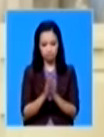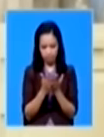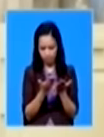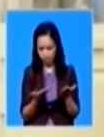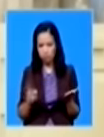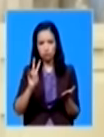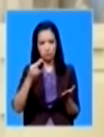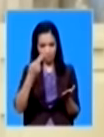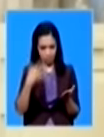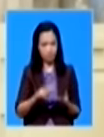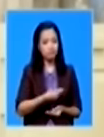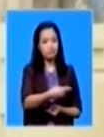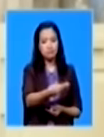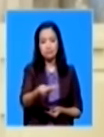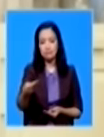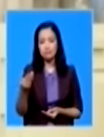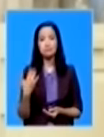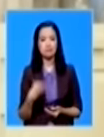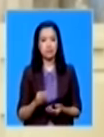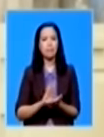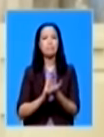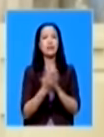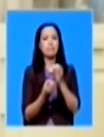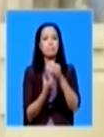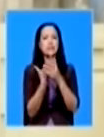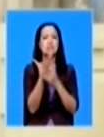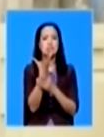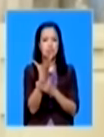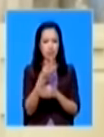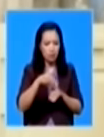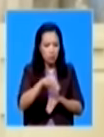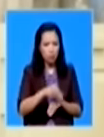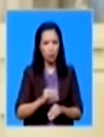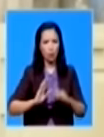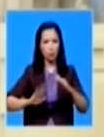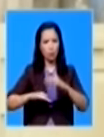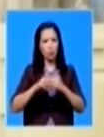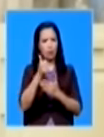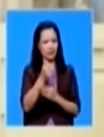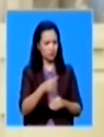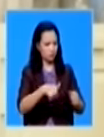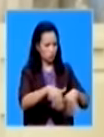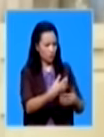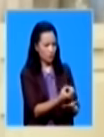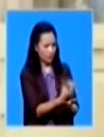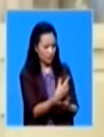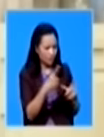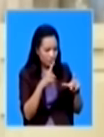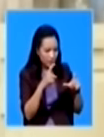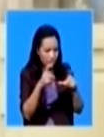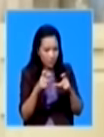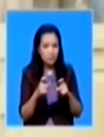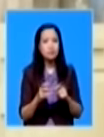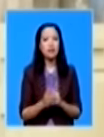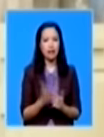นะเป็นอะไรการเปลี่ยนแปลงการปลูกพืชที่สำเร็จแล้วโดยชาวบ้านเป็นคนแนะนำเองอะไรเองผมก็ไปให้ไปถ่ายรูปมาแล้วร